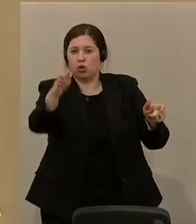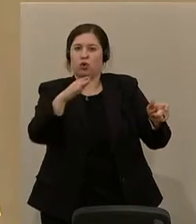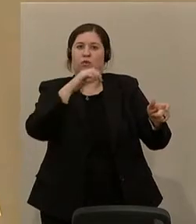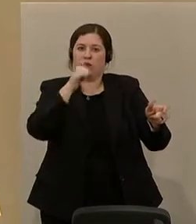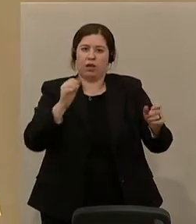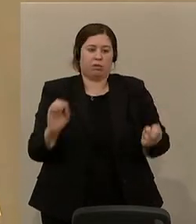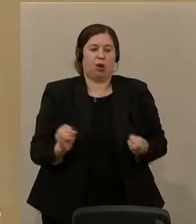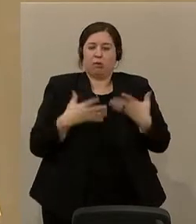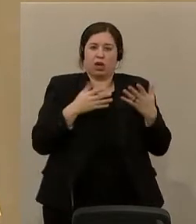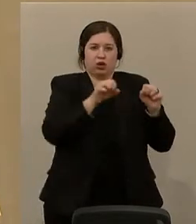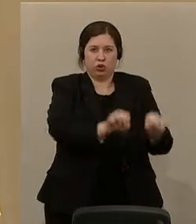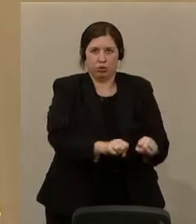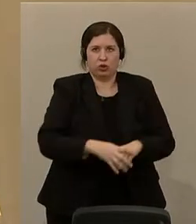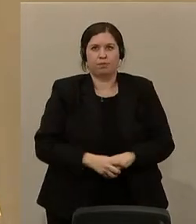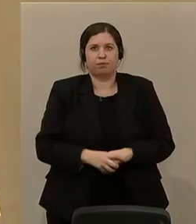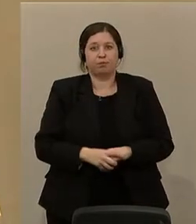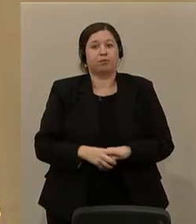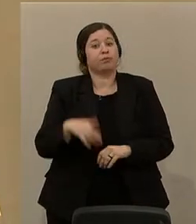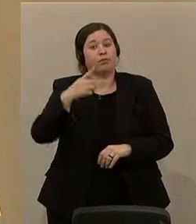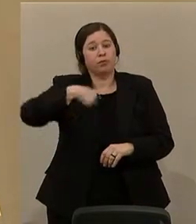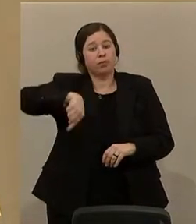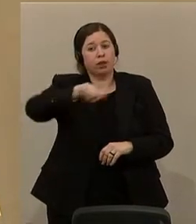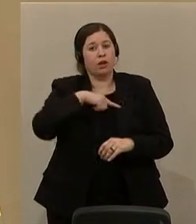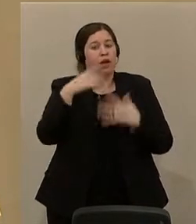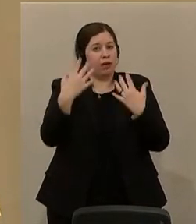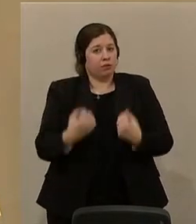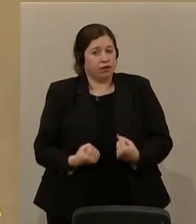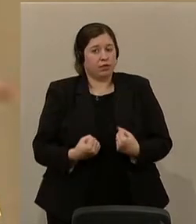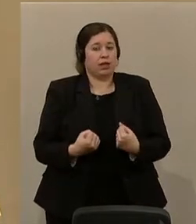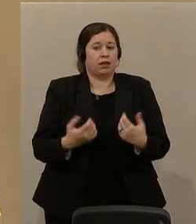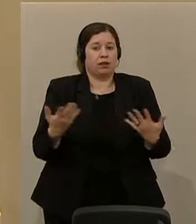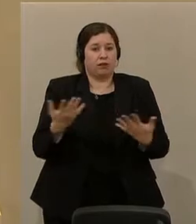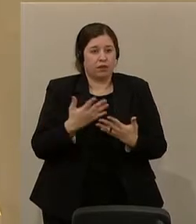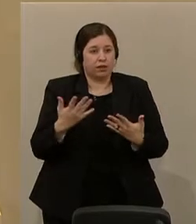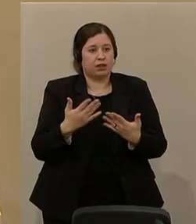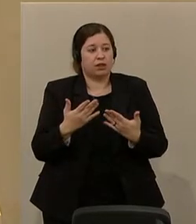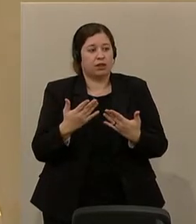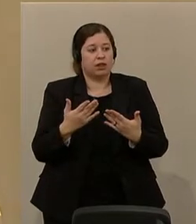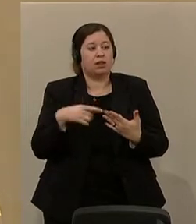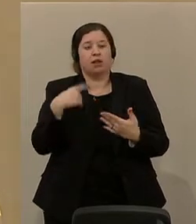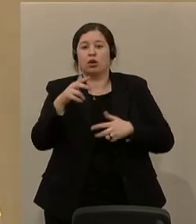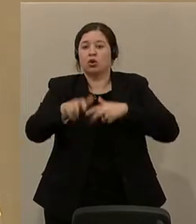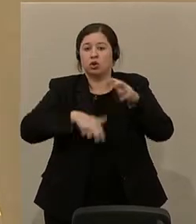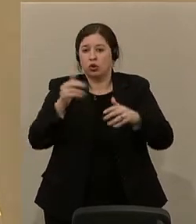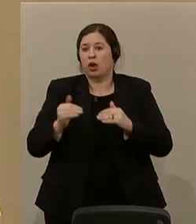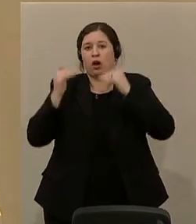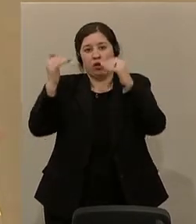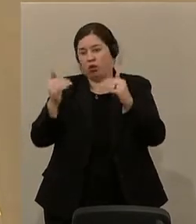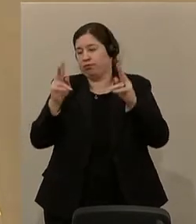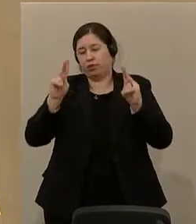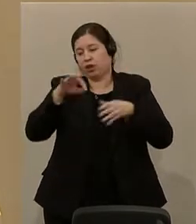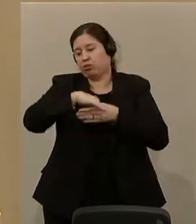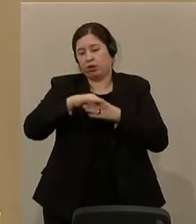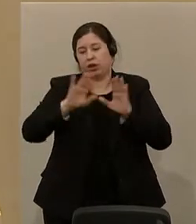verwirklicht werden und unser fazit zur erhöhung der kapitalsteuer wir hätten uns das schlicht und einfach sparen können